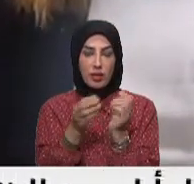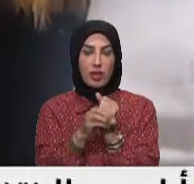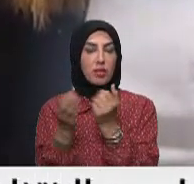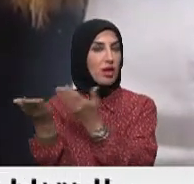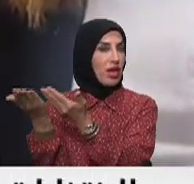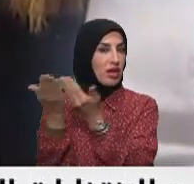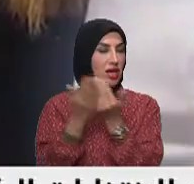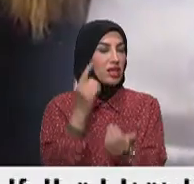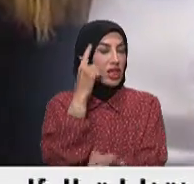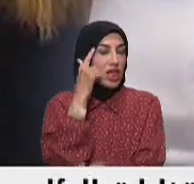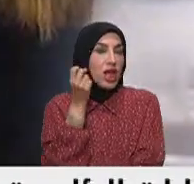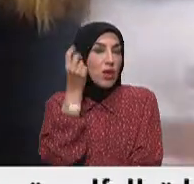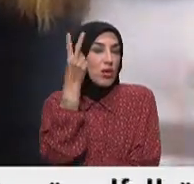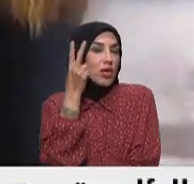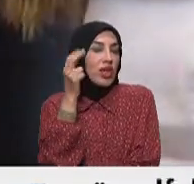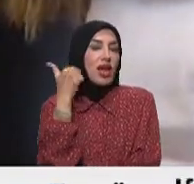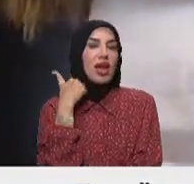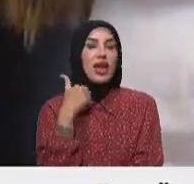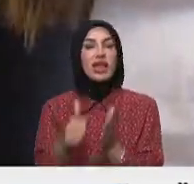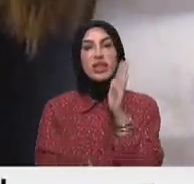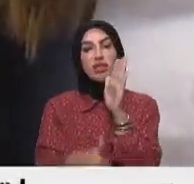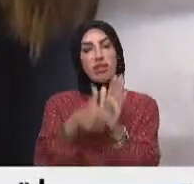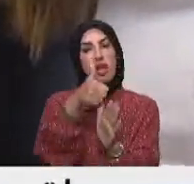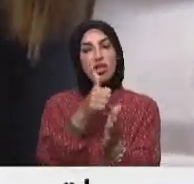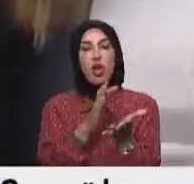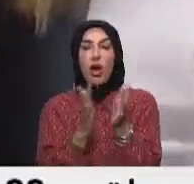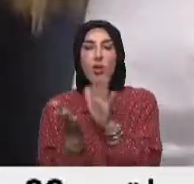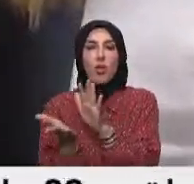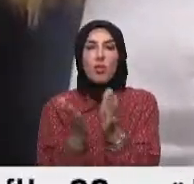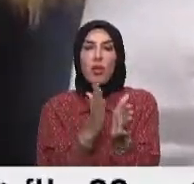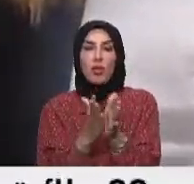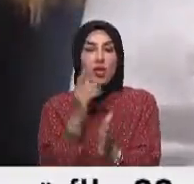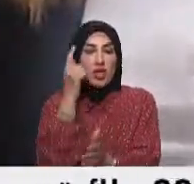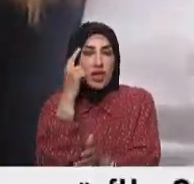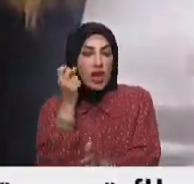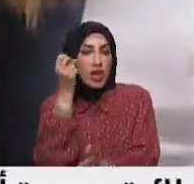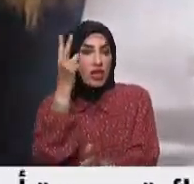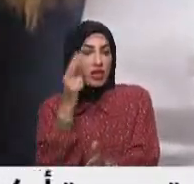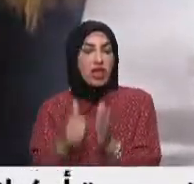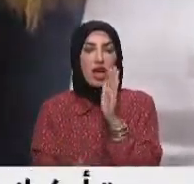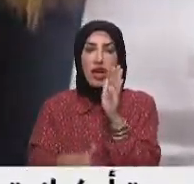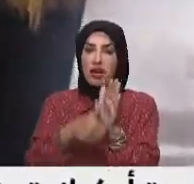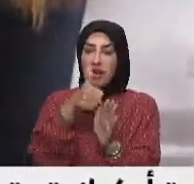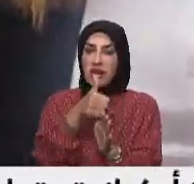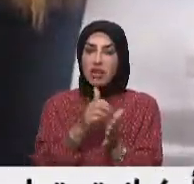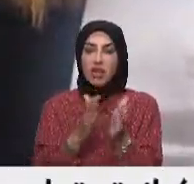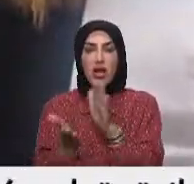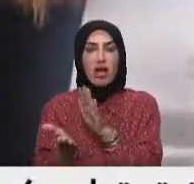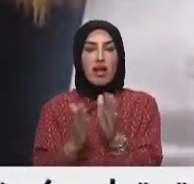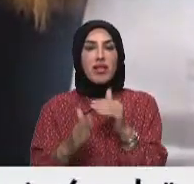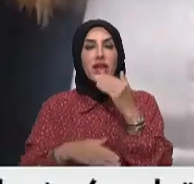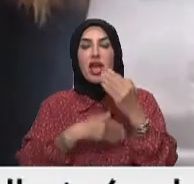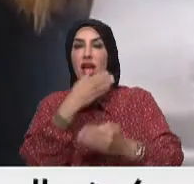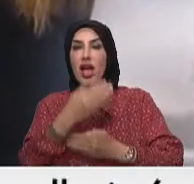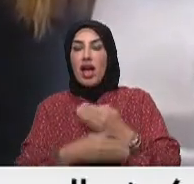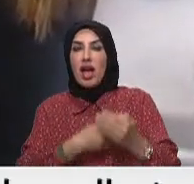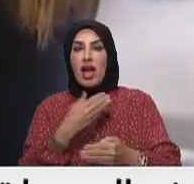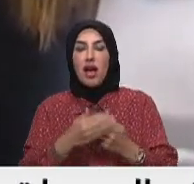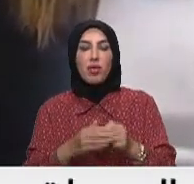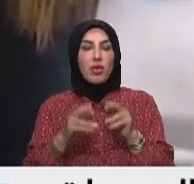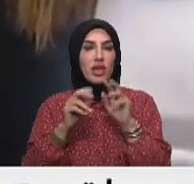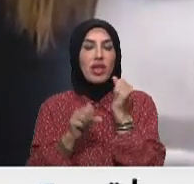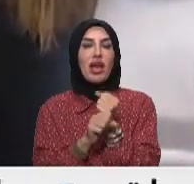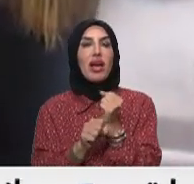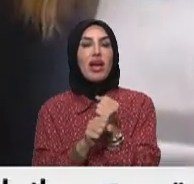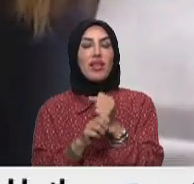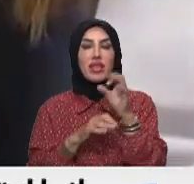مقترحات إيجابية أو أي بوادر إيجابية تكون بحوزته لكي يكمل مسار